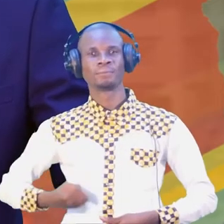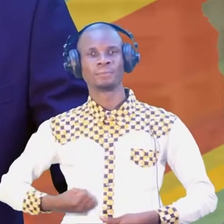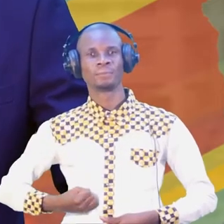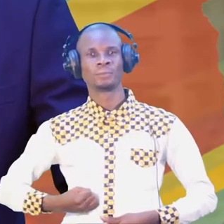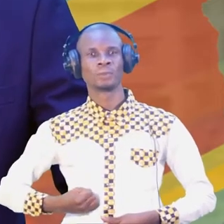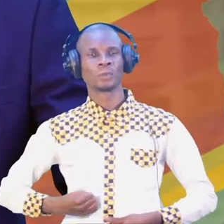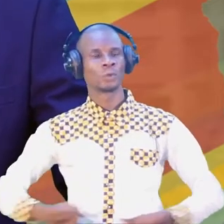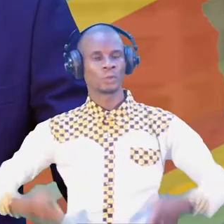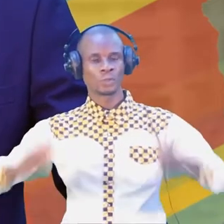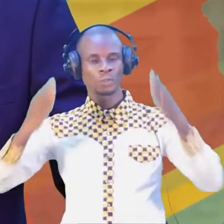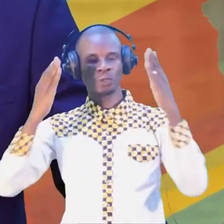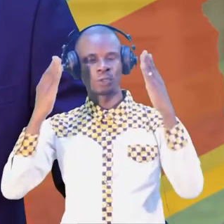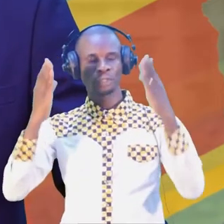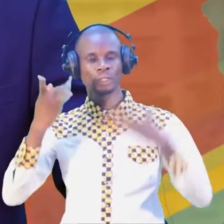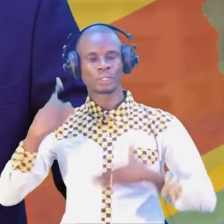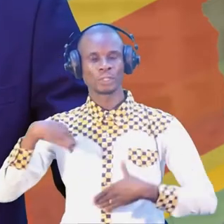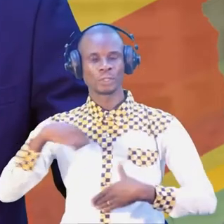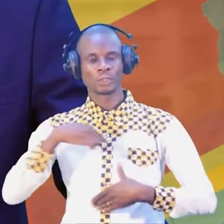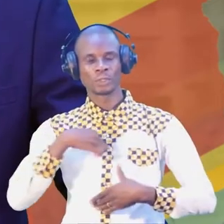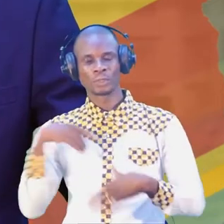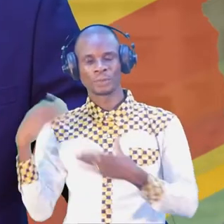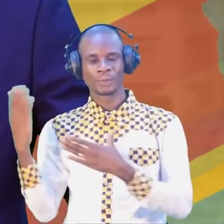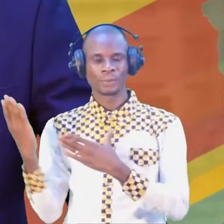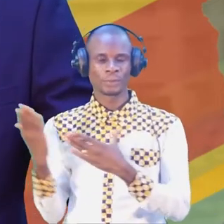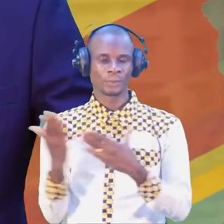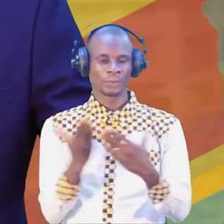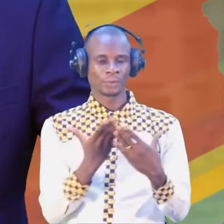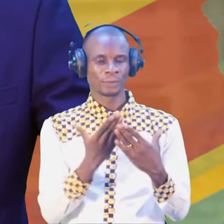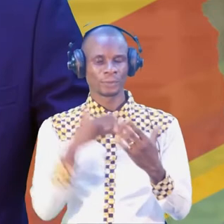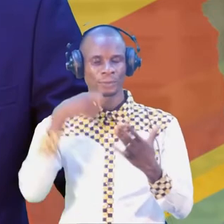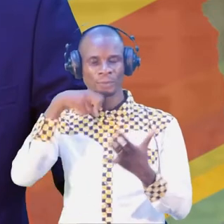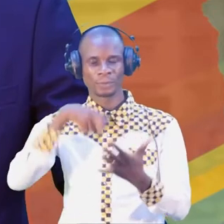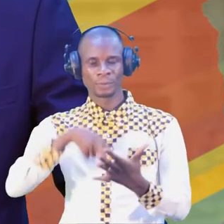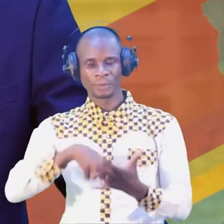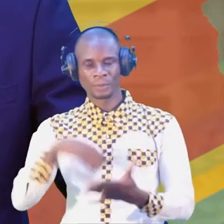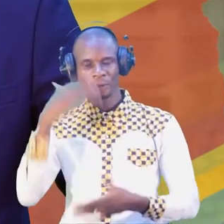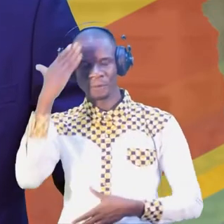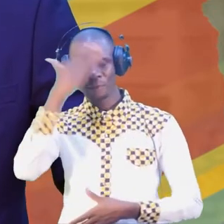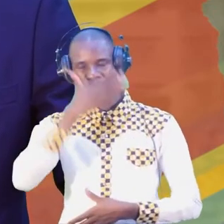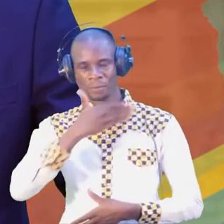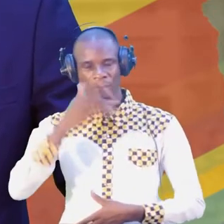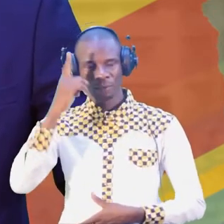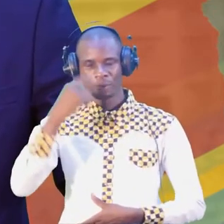Jéhovah notre Dieu, nous venons nous humilier devant ta face